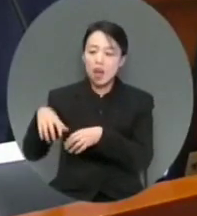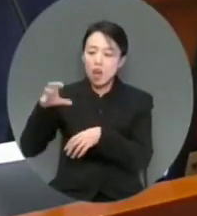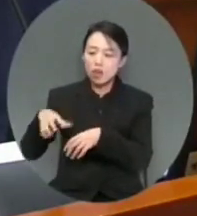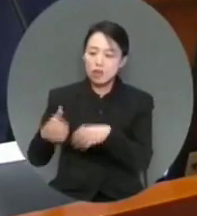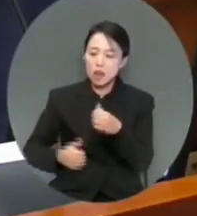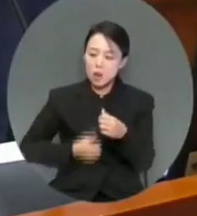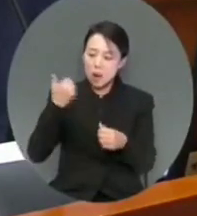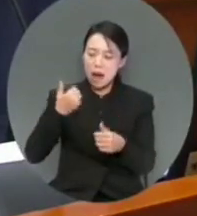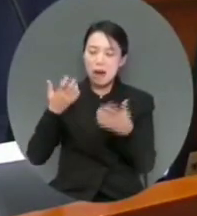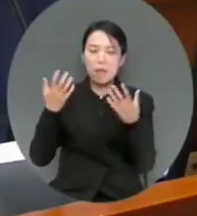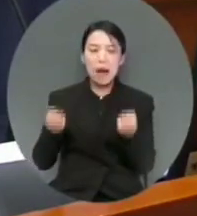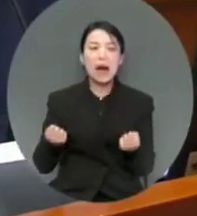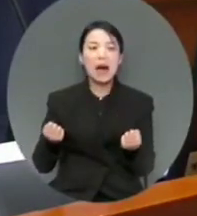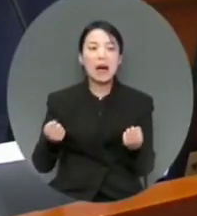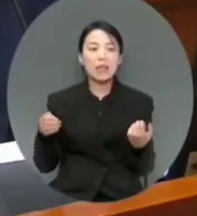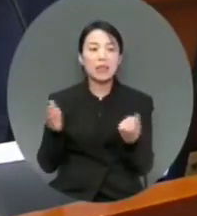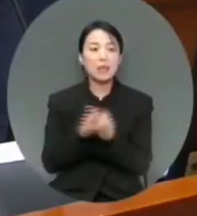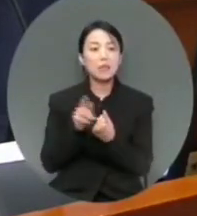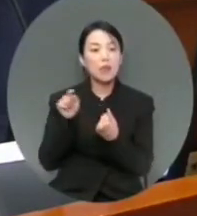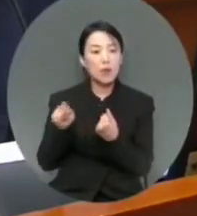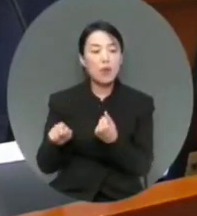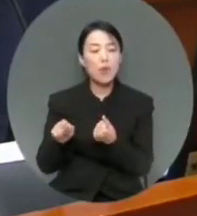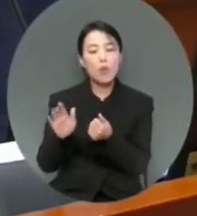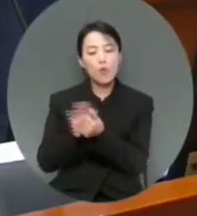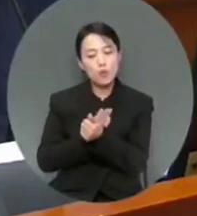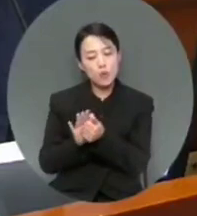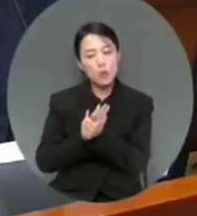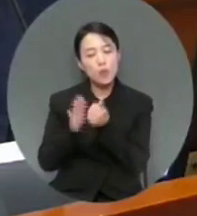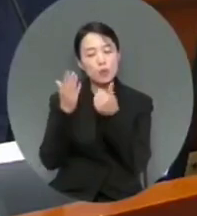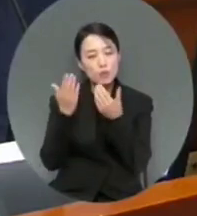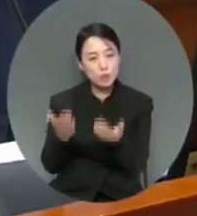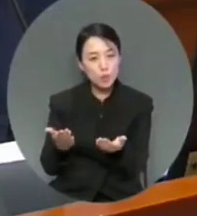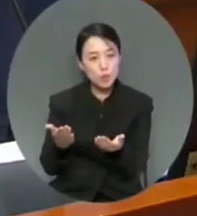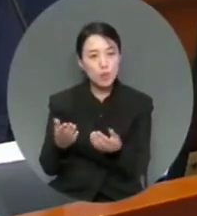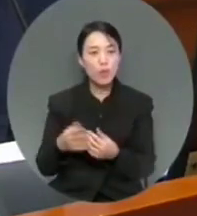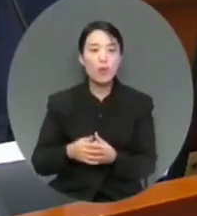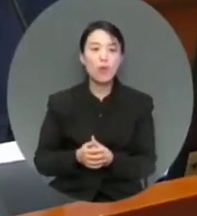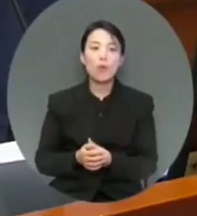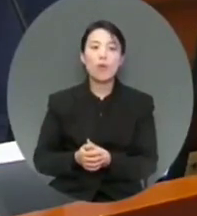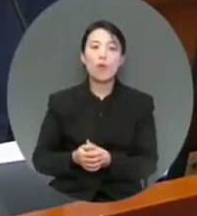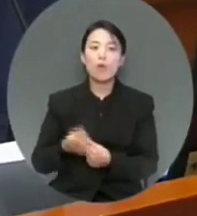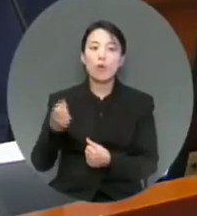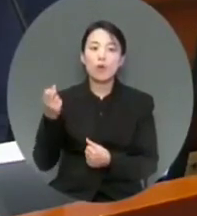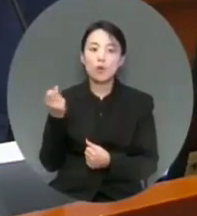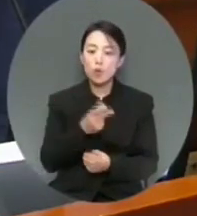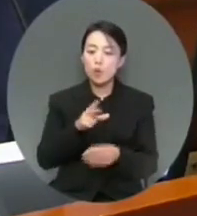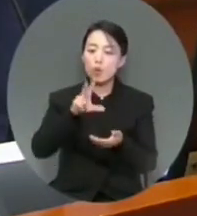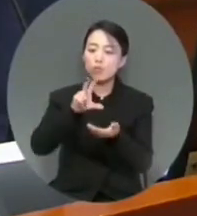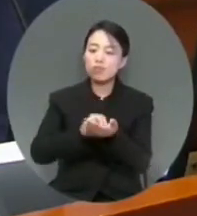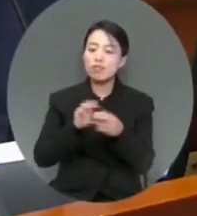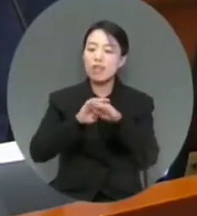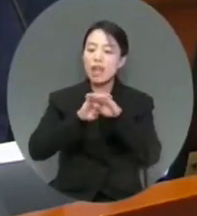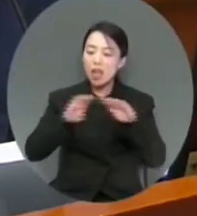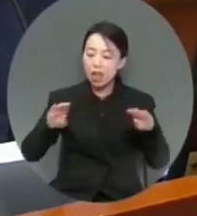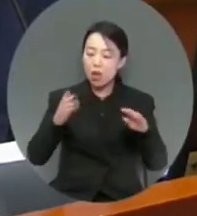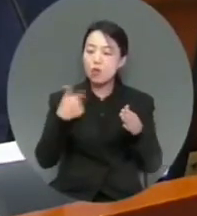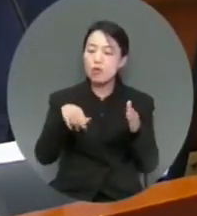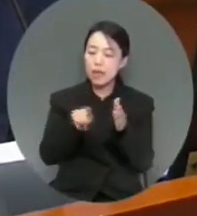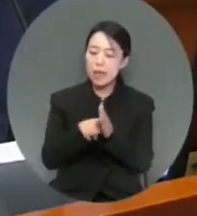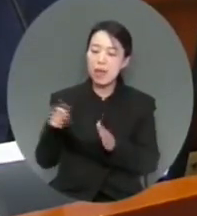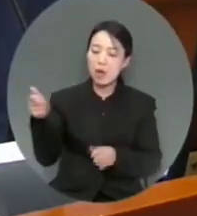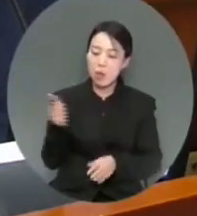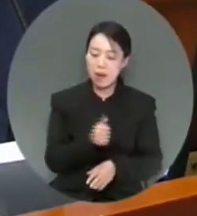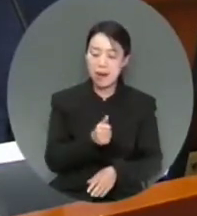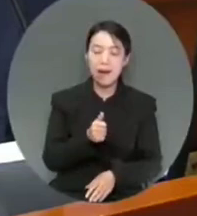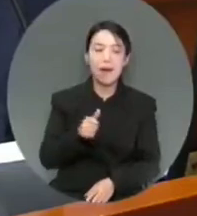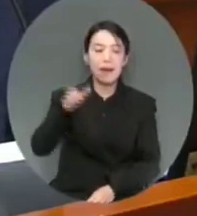크기 때문에 그 부분에 대해서 뭔가 위로하거나 어쨌든 문제점을 해결하기 위한 메시지가 나올 것이다라고